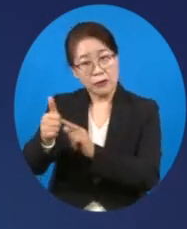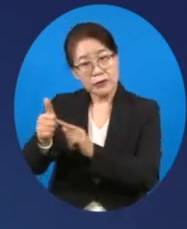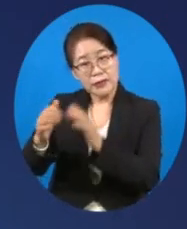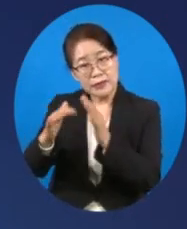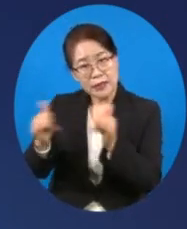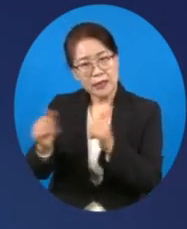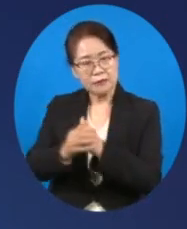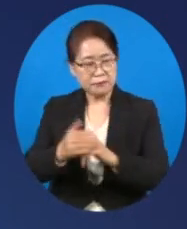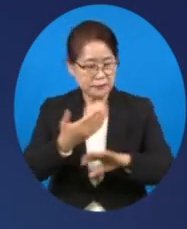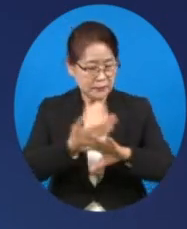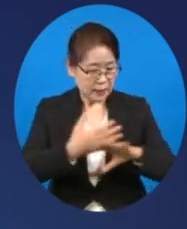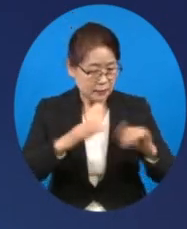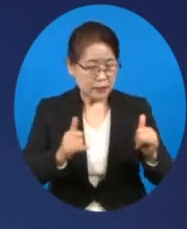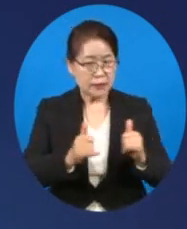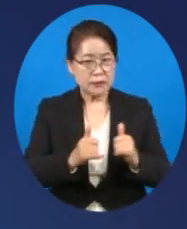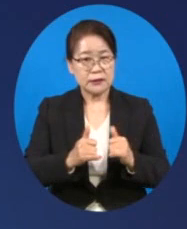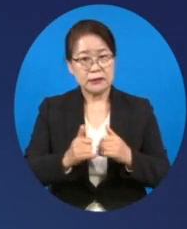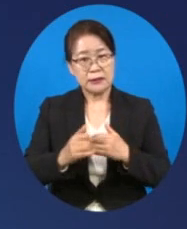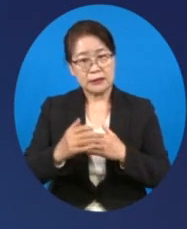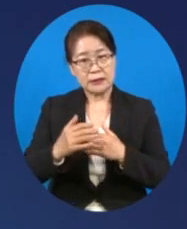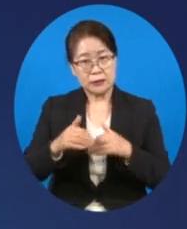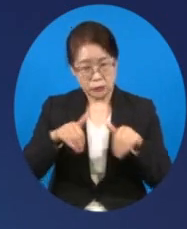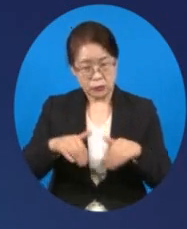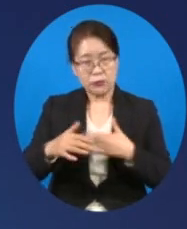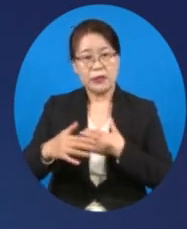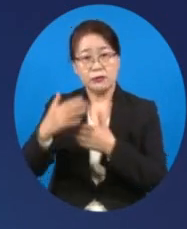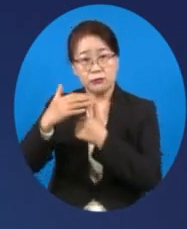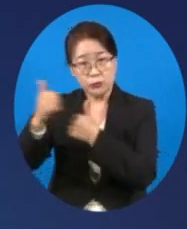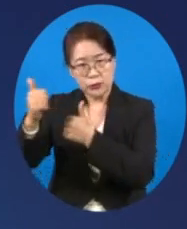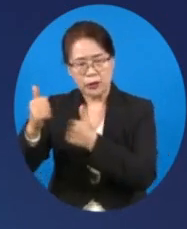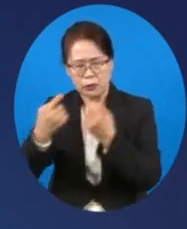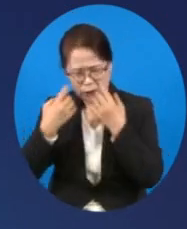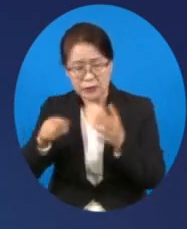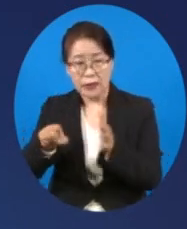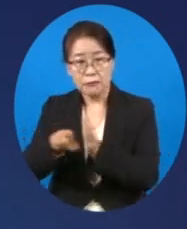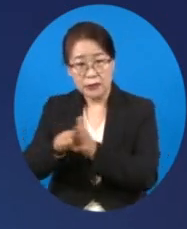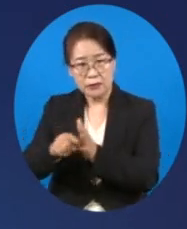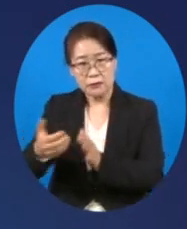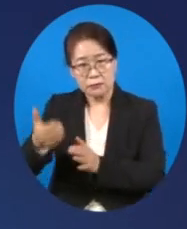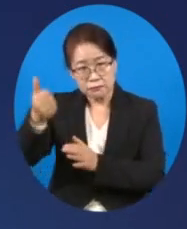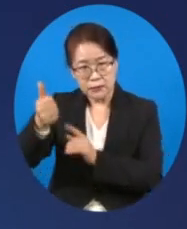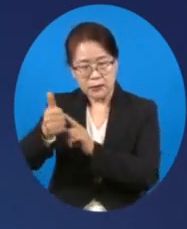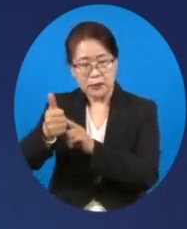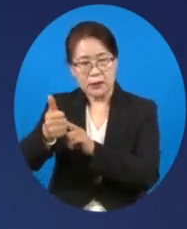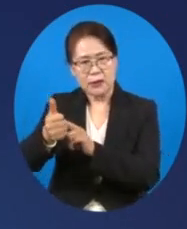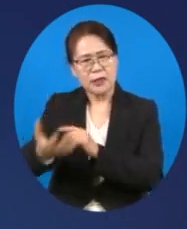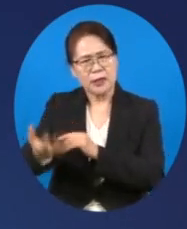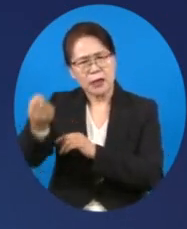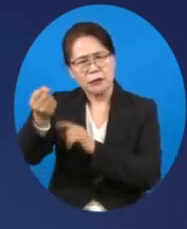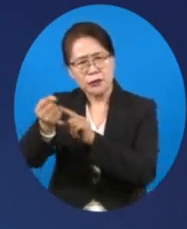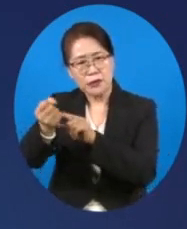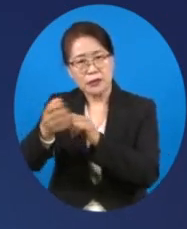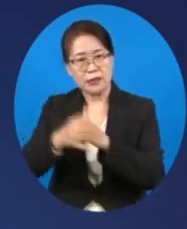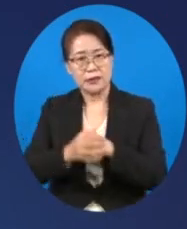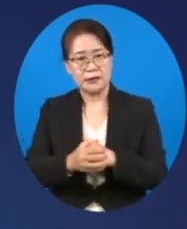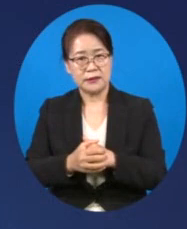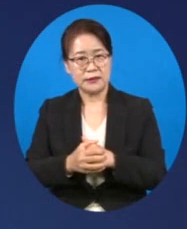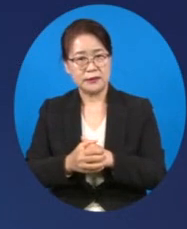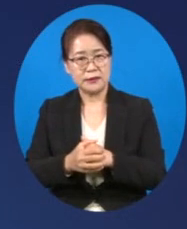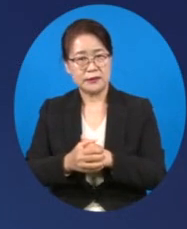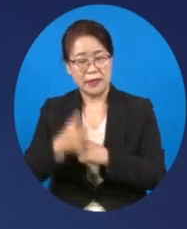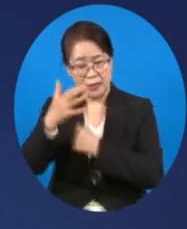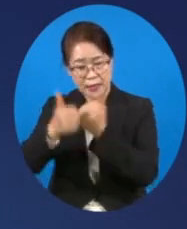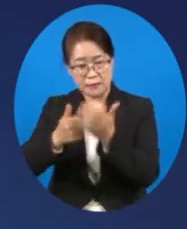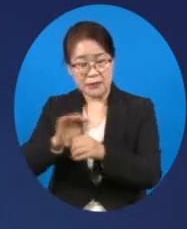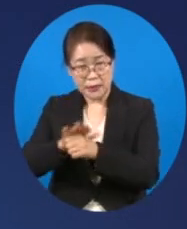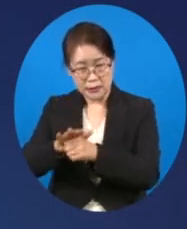이방인의 사도로 나를 부르셨다는 확신이 있었어요 또 사도 바울에게는 어떤 확신이 있었냐면 하나님을 사랑하는 자